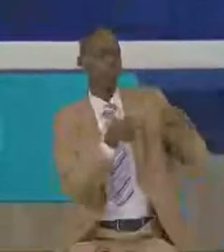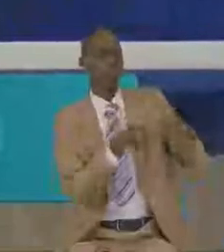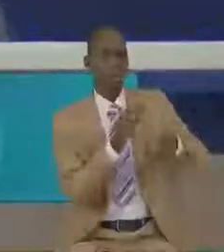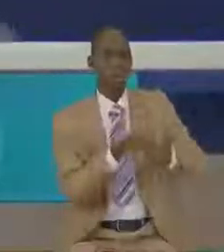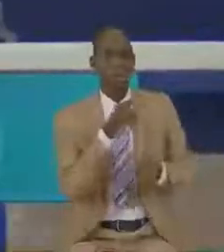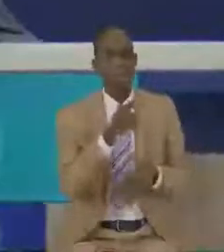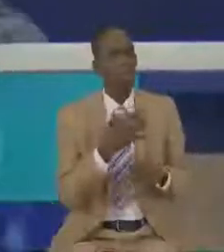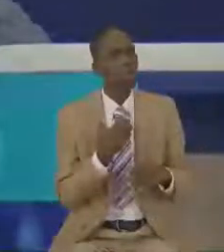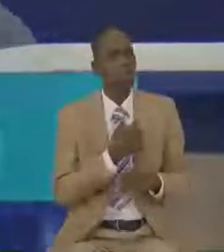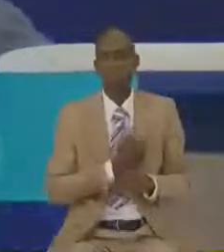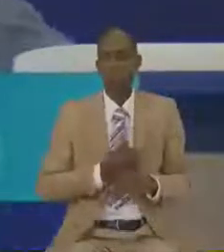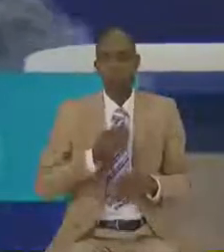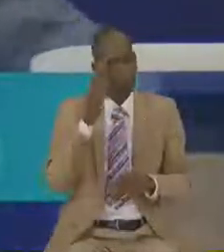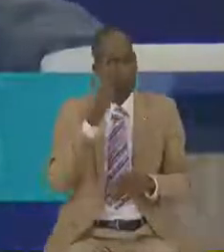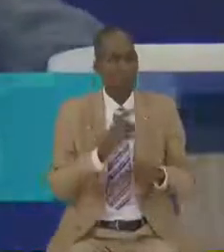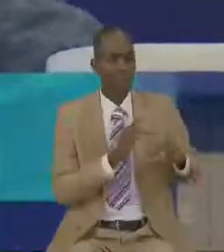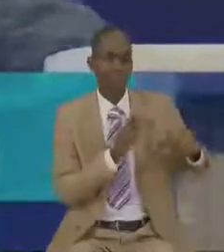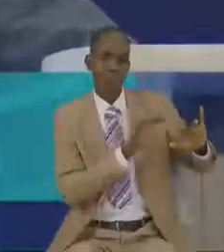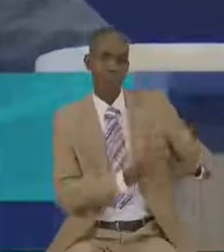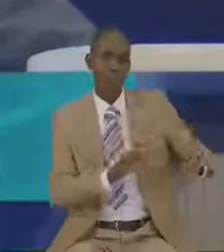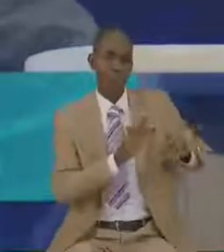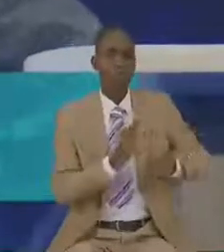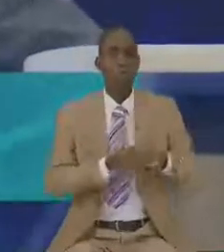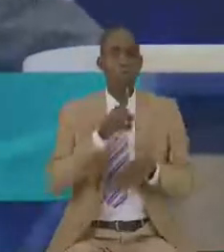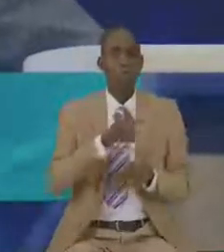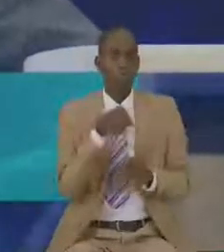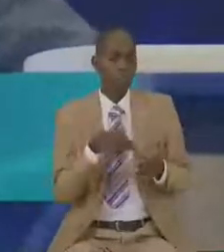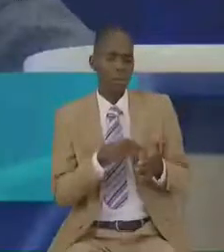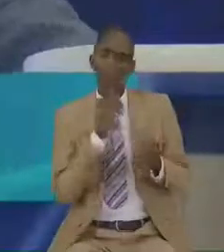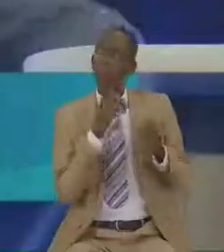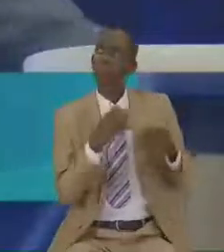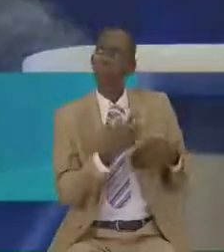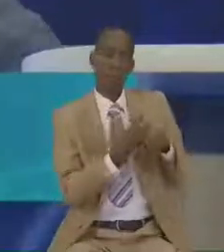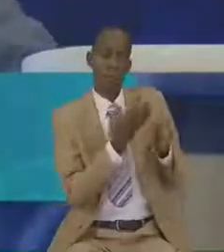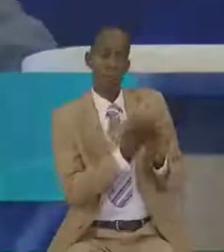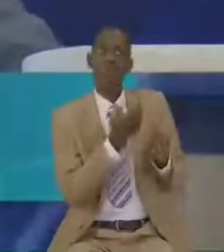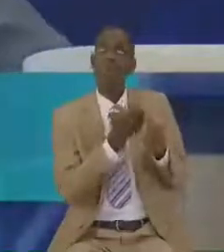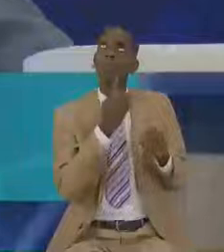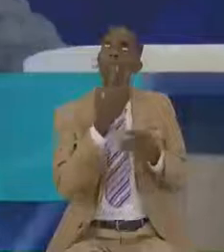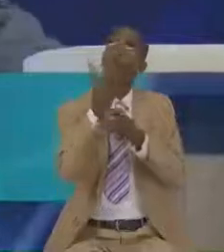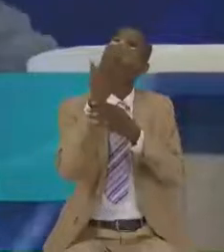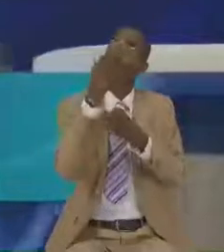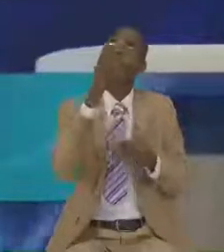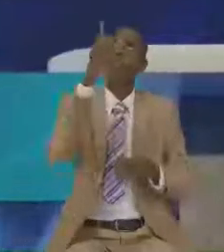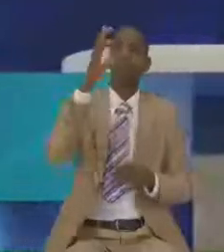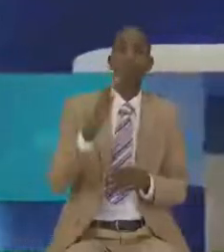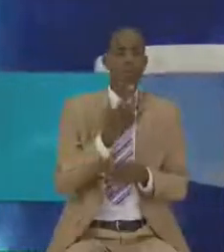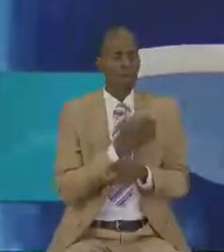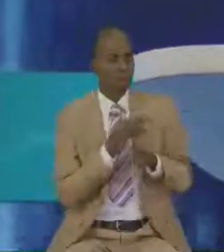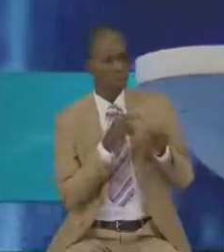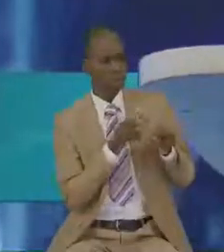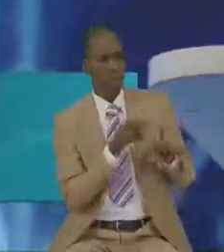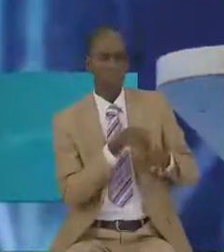te regarde et il a pitié de ta condition. Ça, c'est une créature venant des mains de